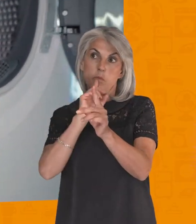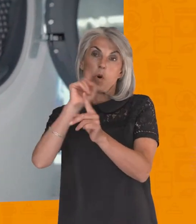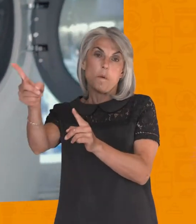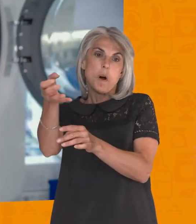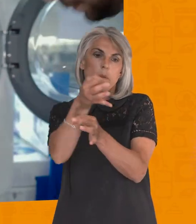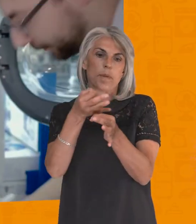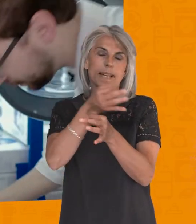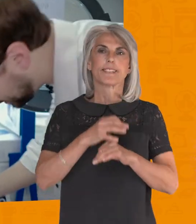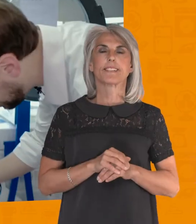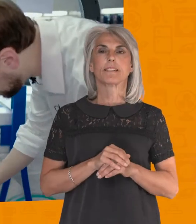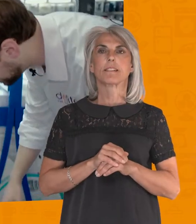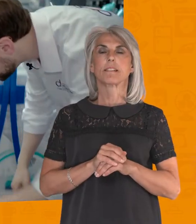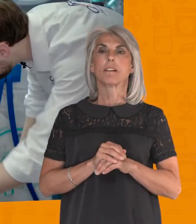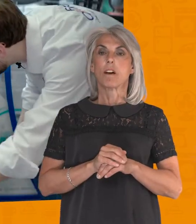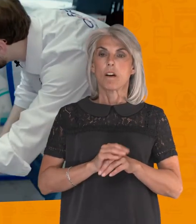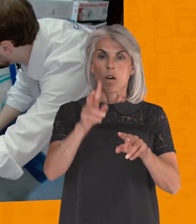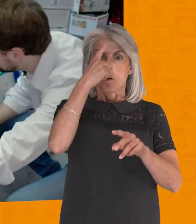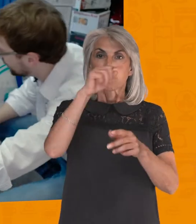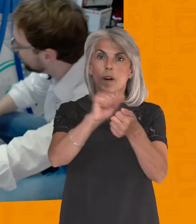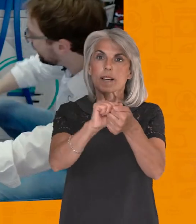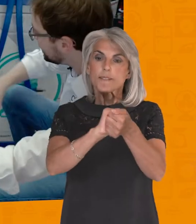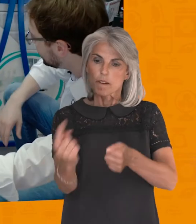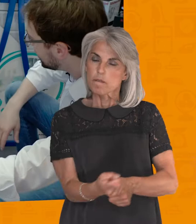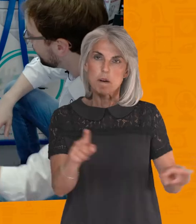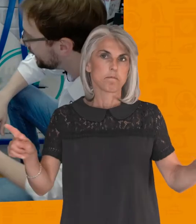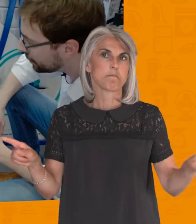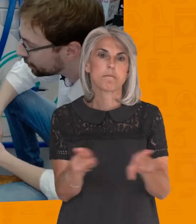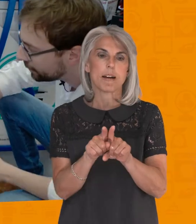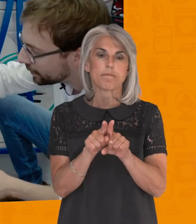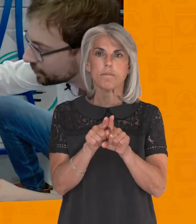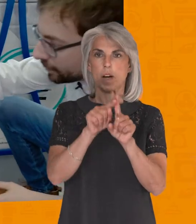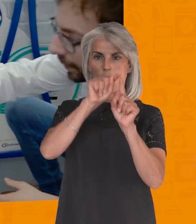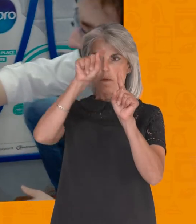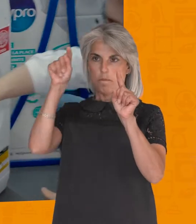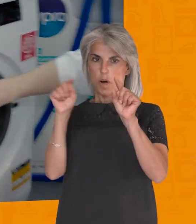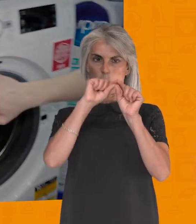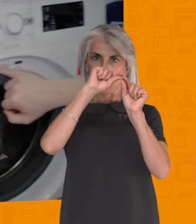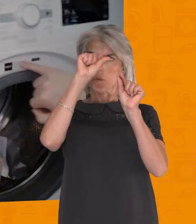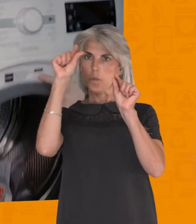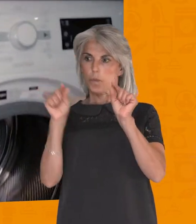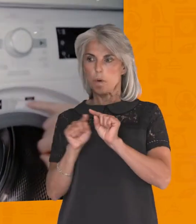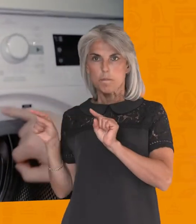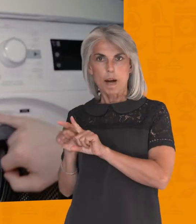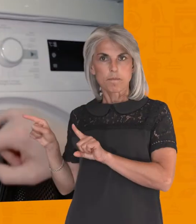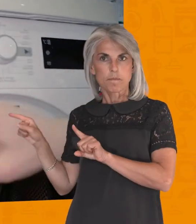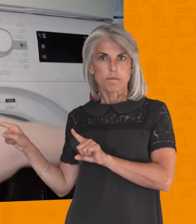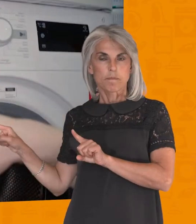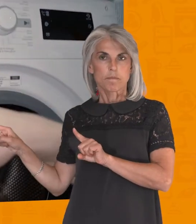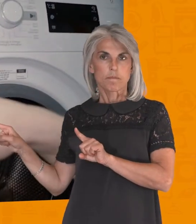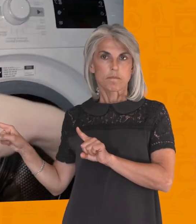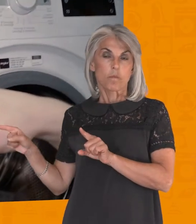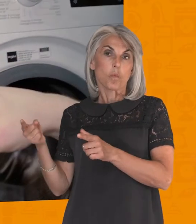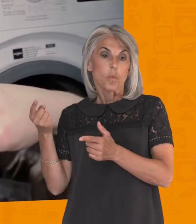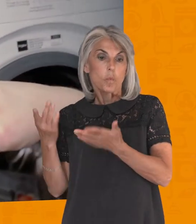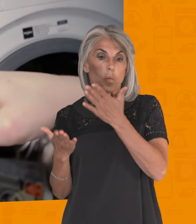détachées pour votre la plage c'est le même système il se trouve souvent au même endroit que votre la plage ou